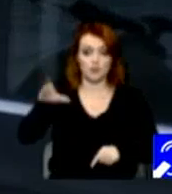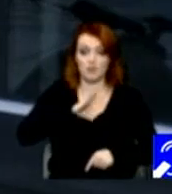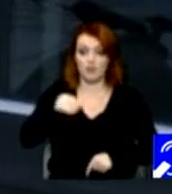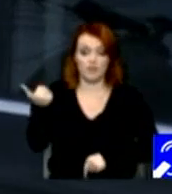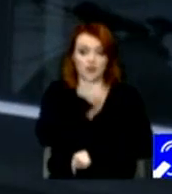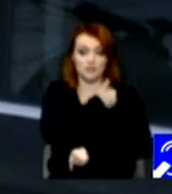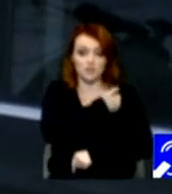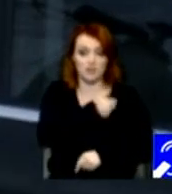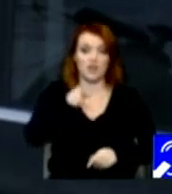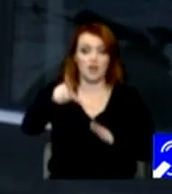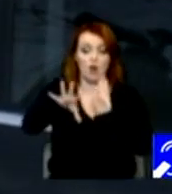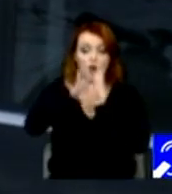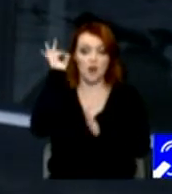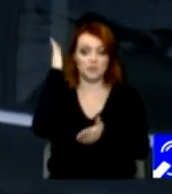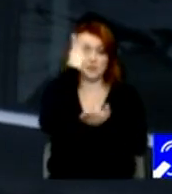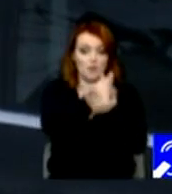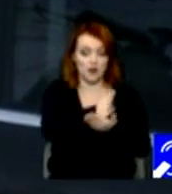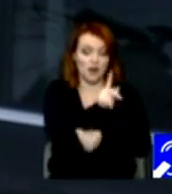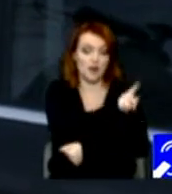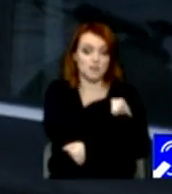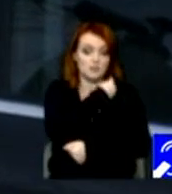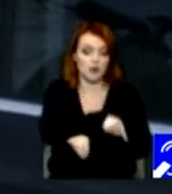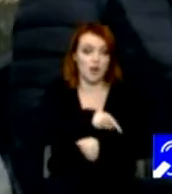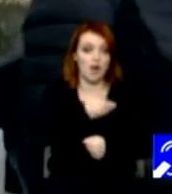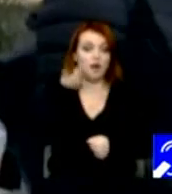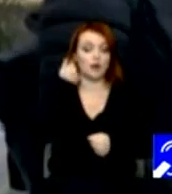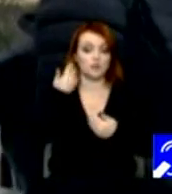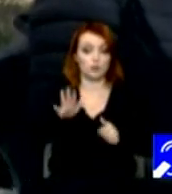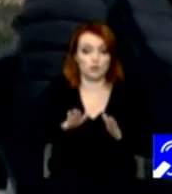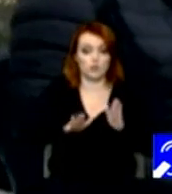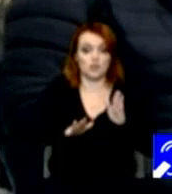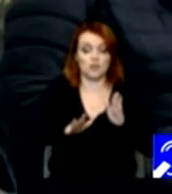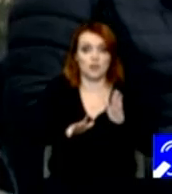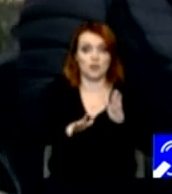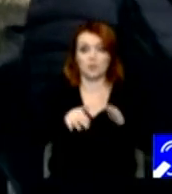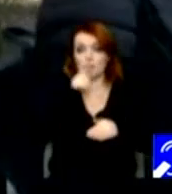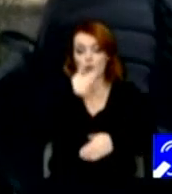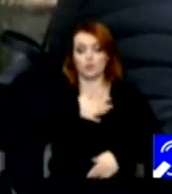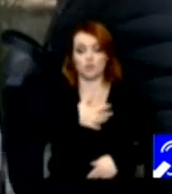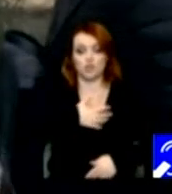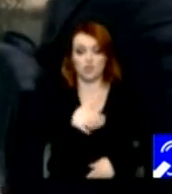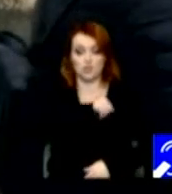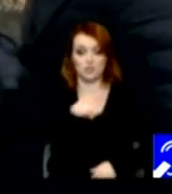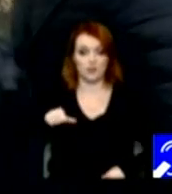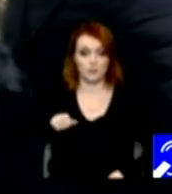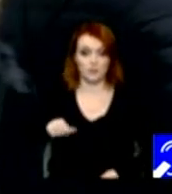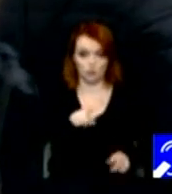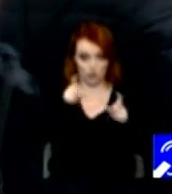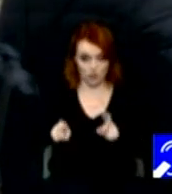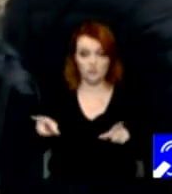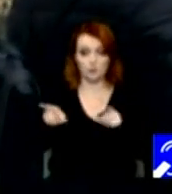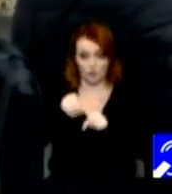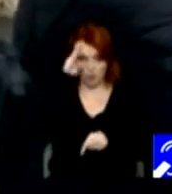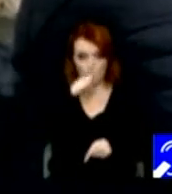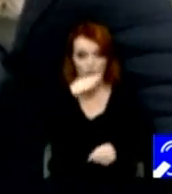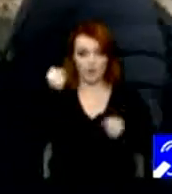să meargă la spital doar în momentul în care au simțit că nu mai pot respira aici în mașină cu tatăl tău